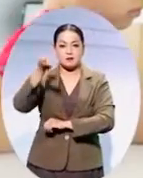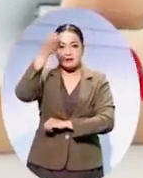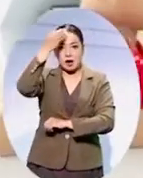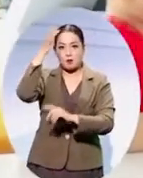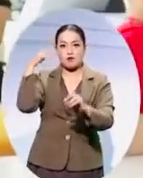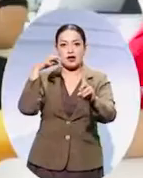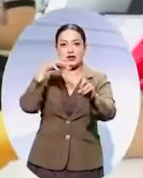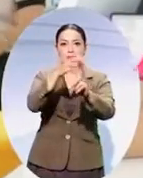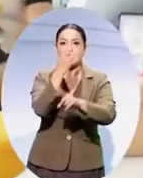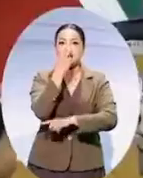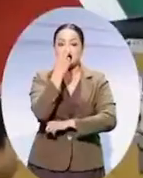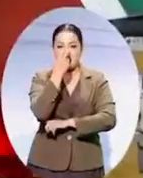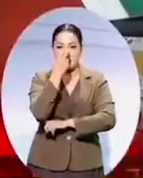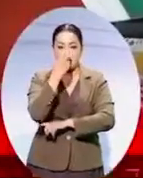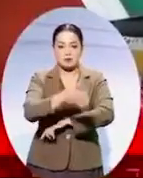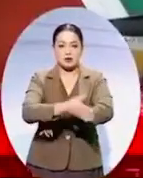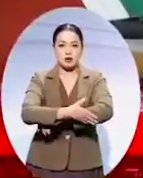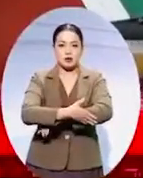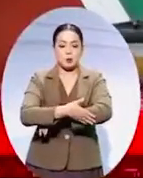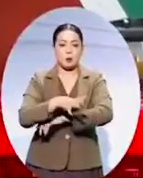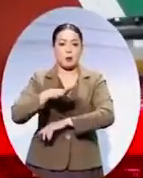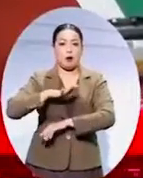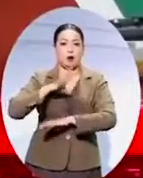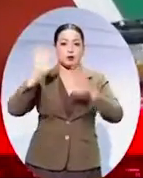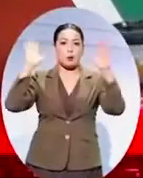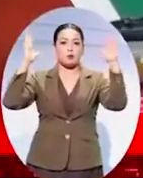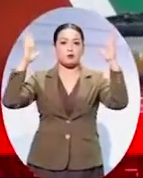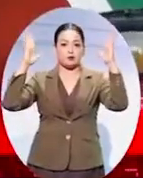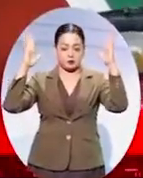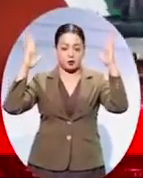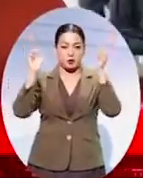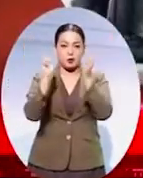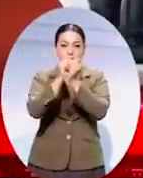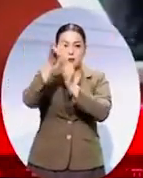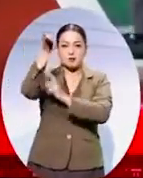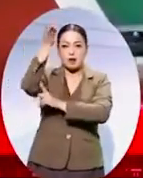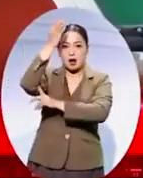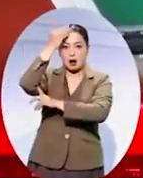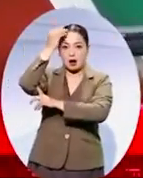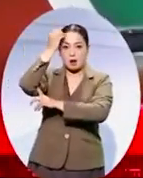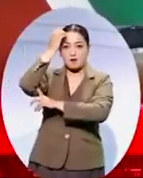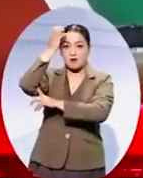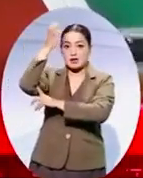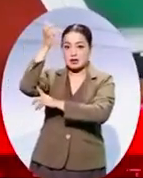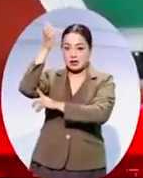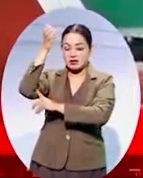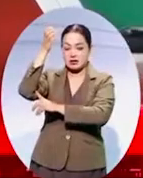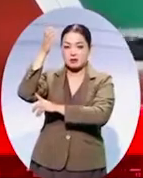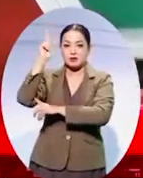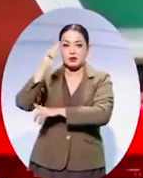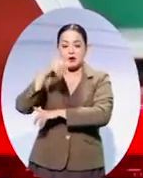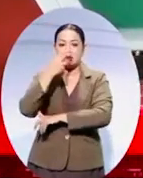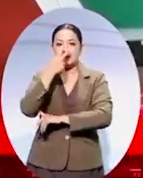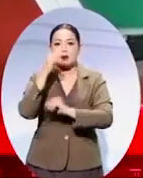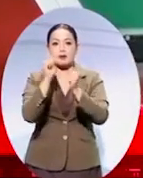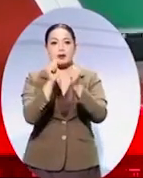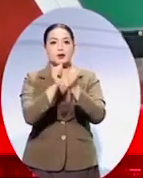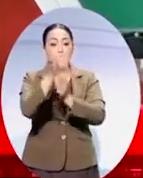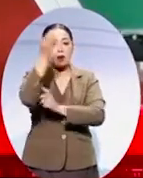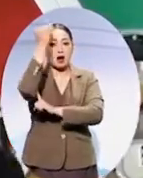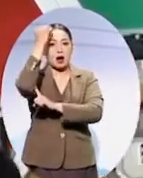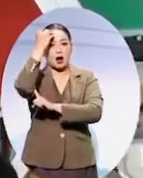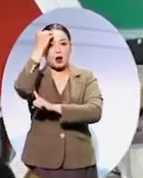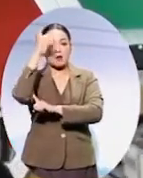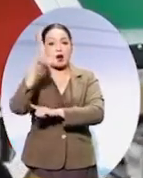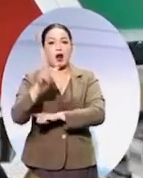Dựa trên những cái cảm hứng, những cái sự thích thú, trẻ sẽ bắt đầu tìm hiểu về những cái mã lệnh, những cái code, từ đó sẽ xây